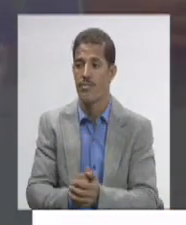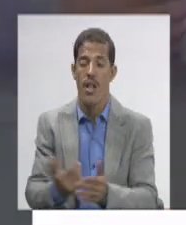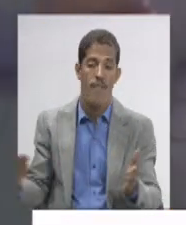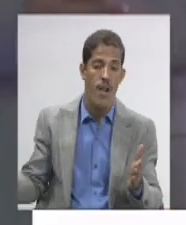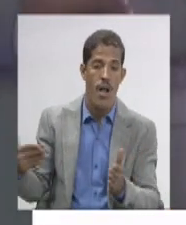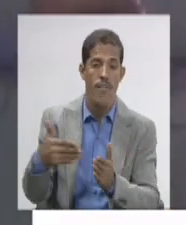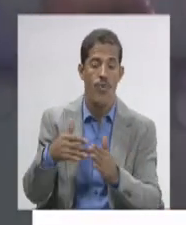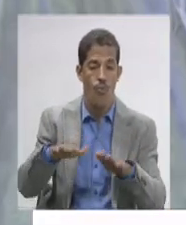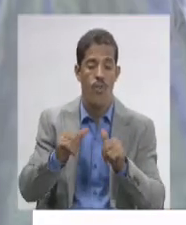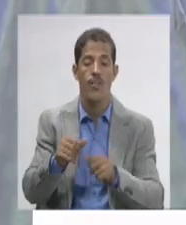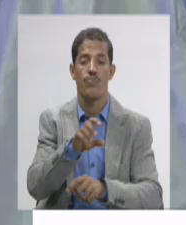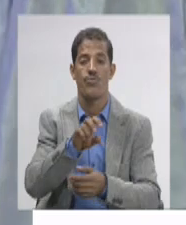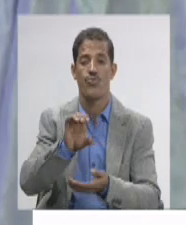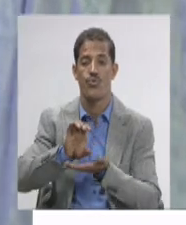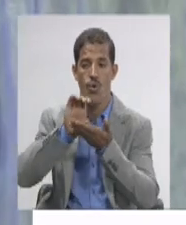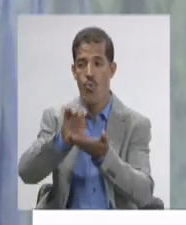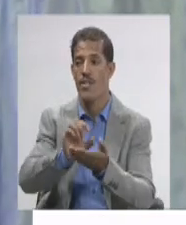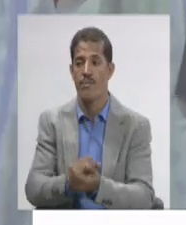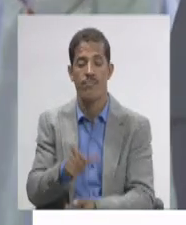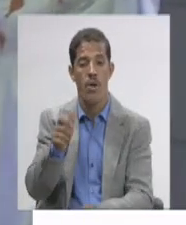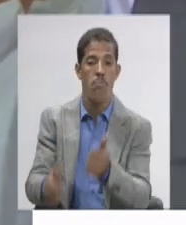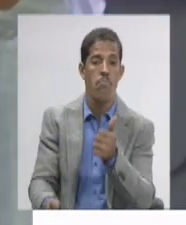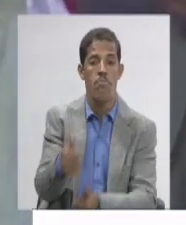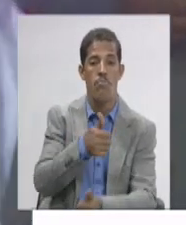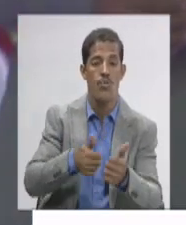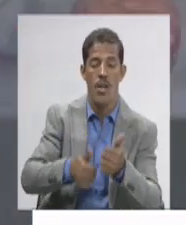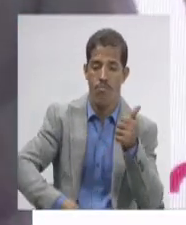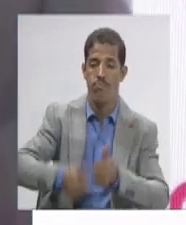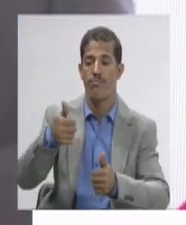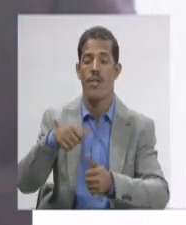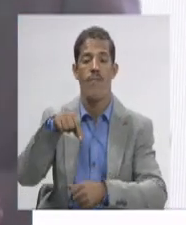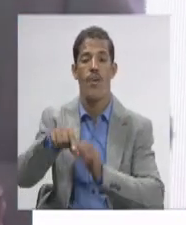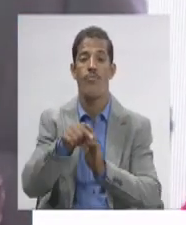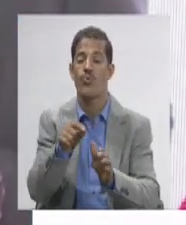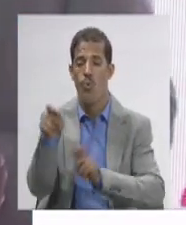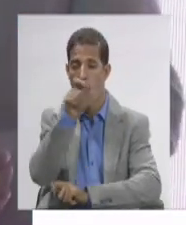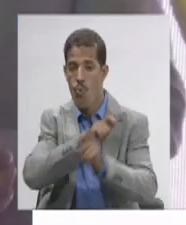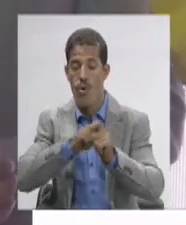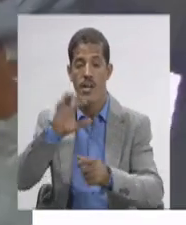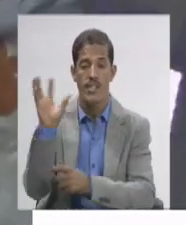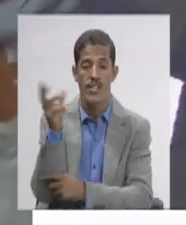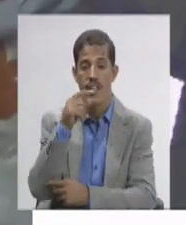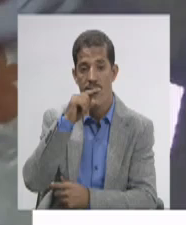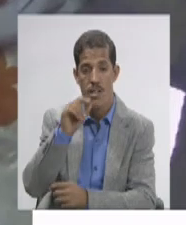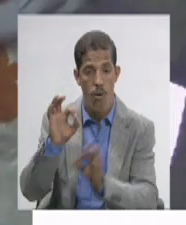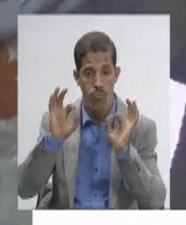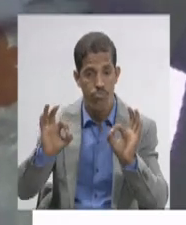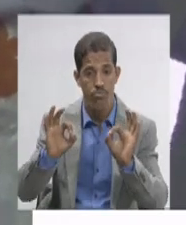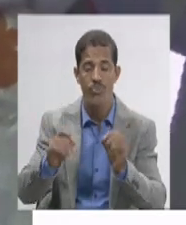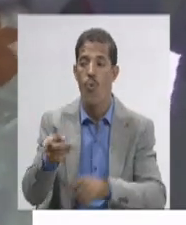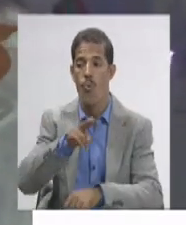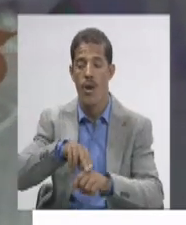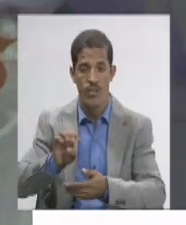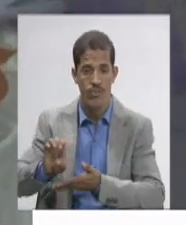اليوم الاول بتوزيع الجوائز على الفائزين في المسابقات المقامه في مجال جوده المنتوج الوحاتي اضافه الى تكريم الشخصيات